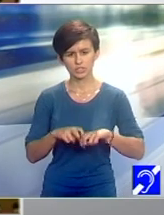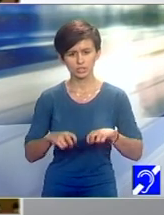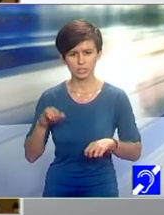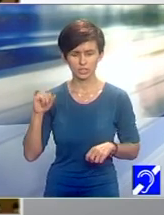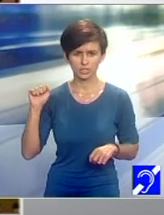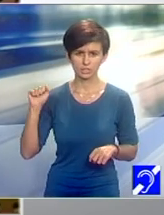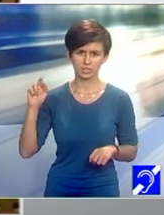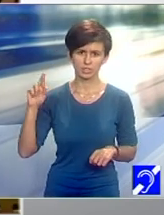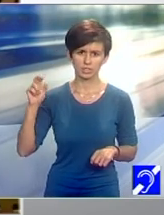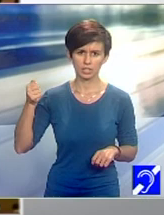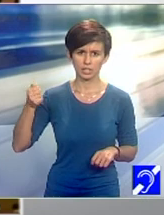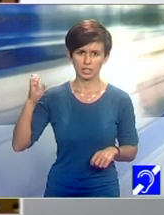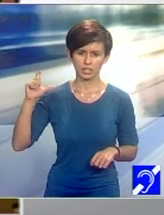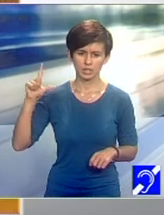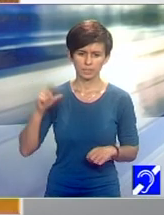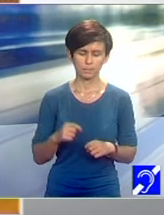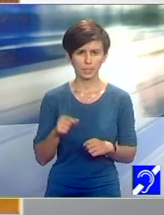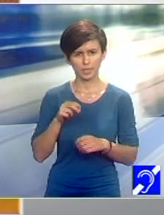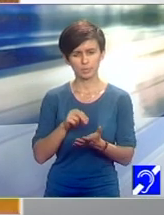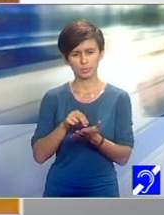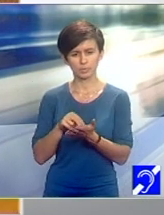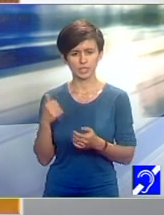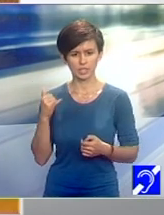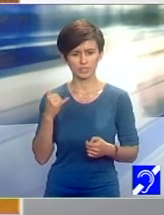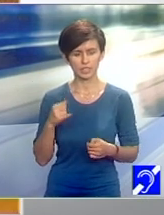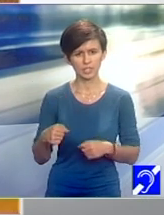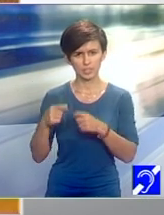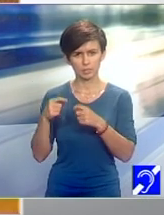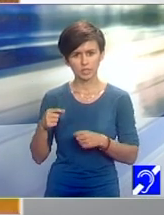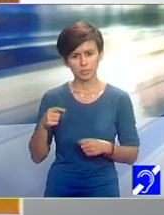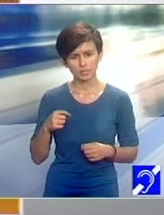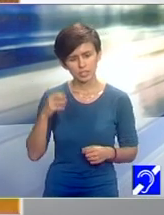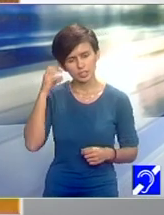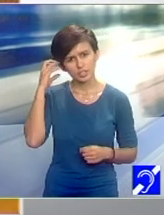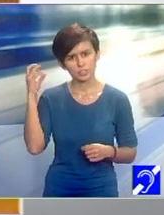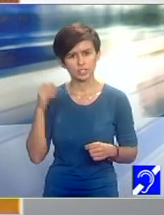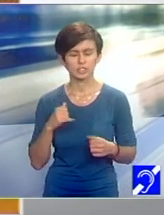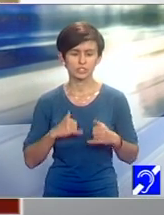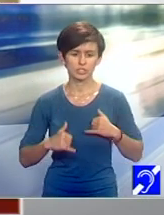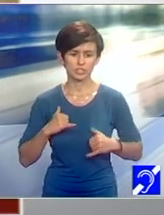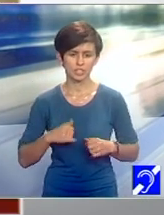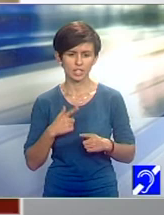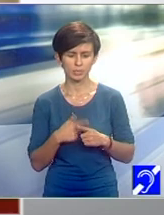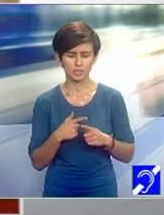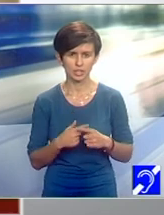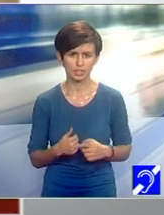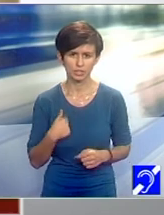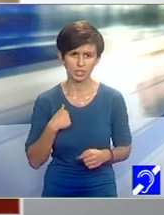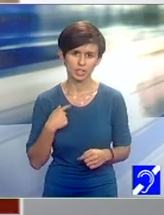Negev. Propunerea a venit din partea Departamentului de Știință și Ingineria Materialelor. Mă simt onorat